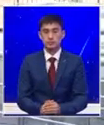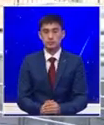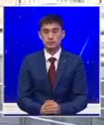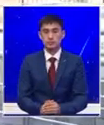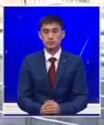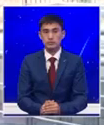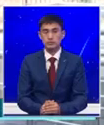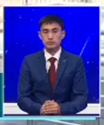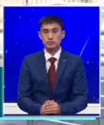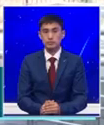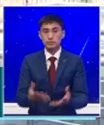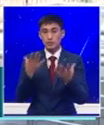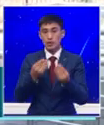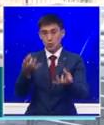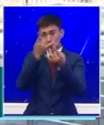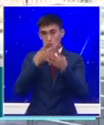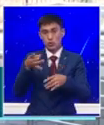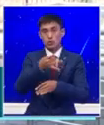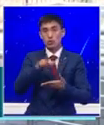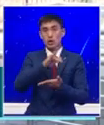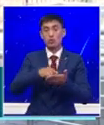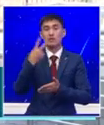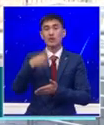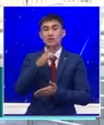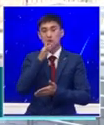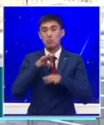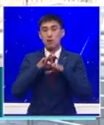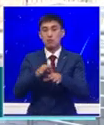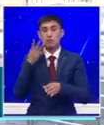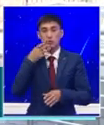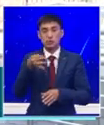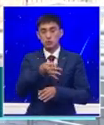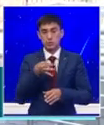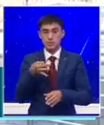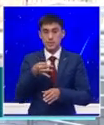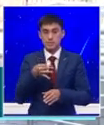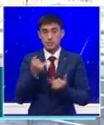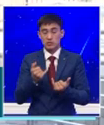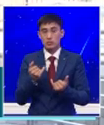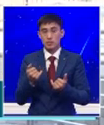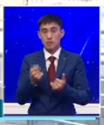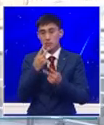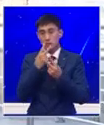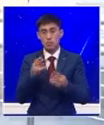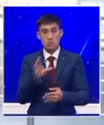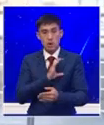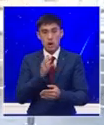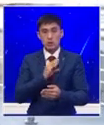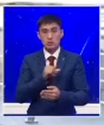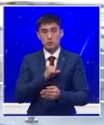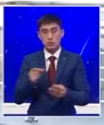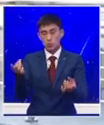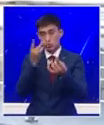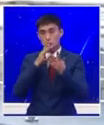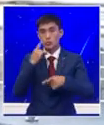народа дни культуры районов и городов уже около 20 лет проводятся в Алматинской области сегодня мы прикоснулись к богатому и самобытно